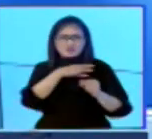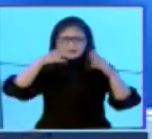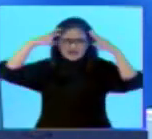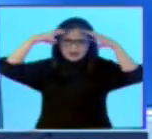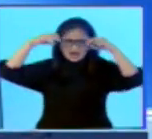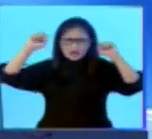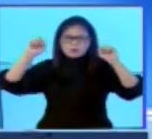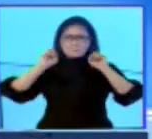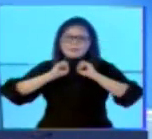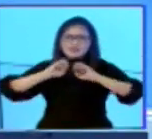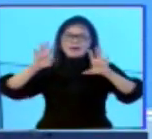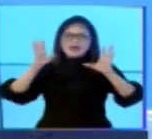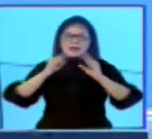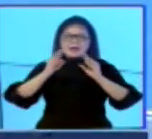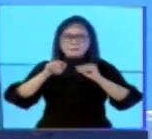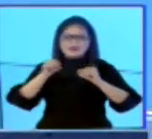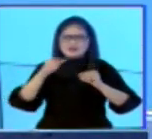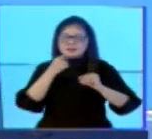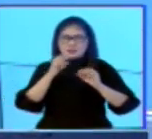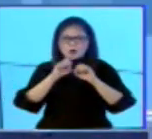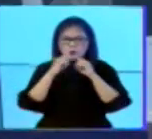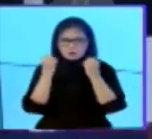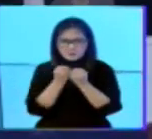menyikapi keberadaan ormas tersebut.